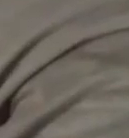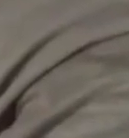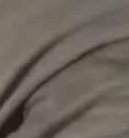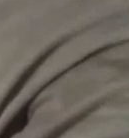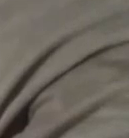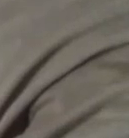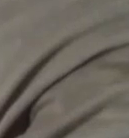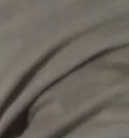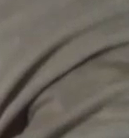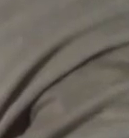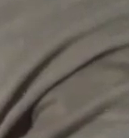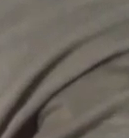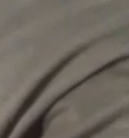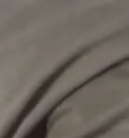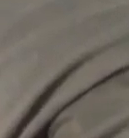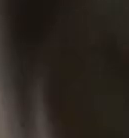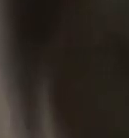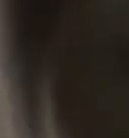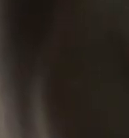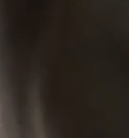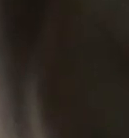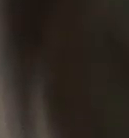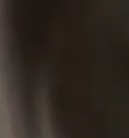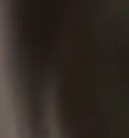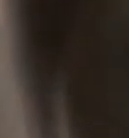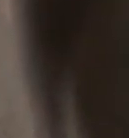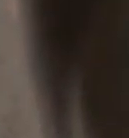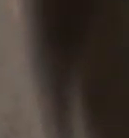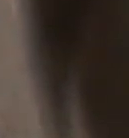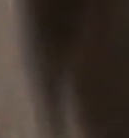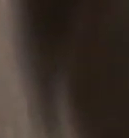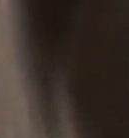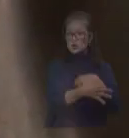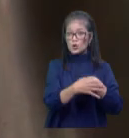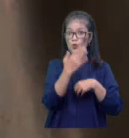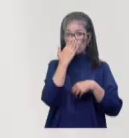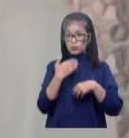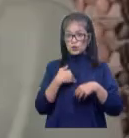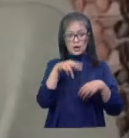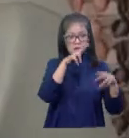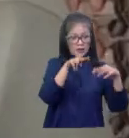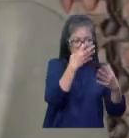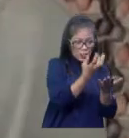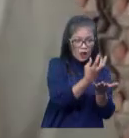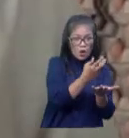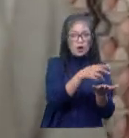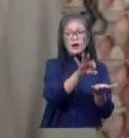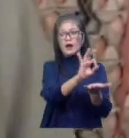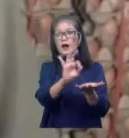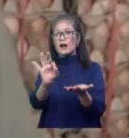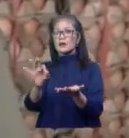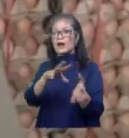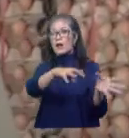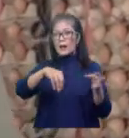Saat kejadian, pemilik toko tengah asik mensortir telur dan tidak menyadari aksi pencurian di tempatnya. Bang lagi